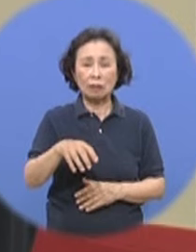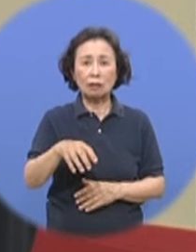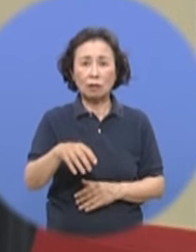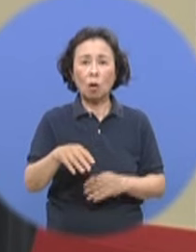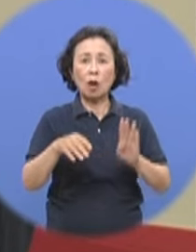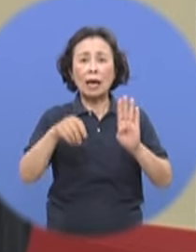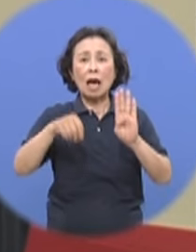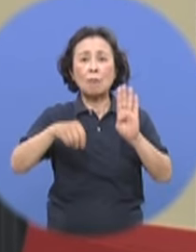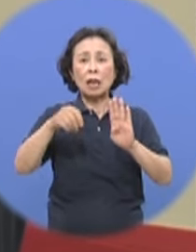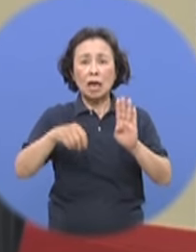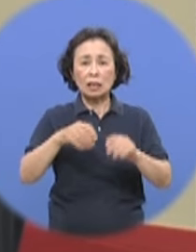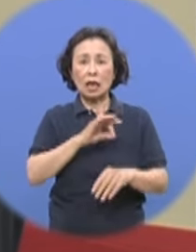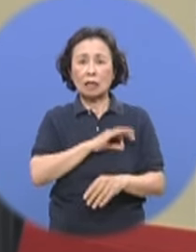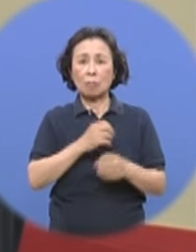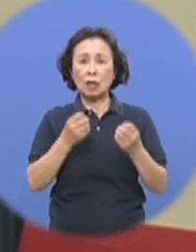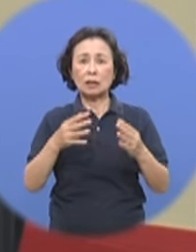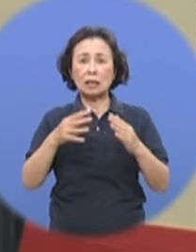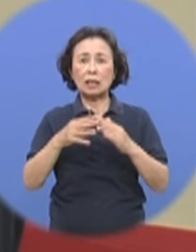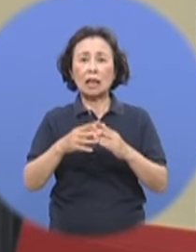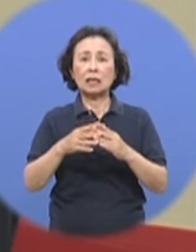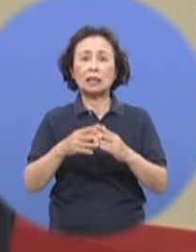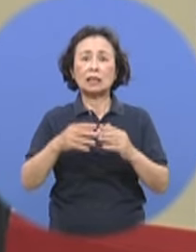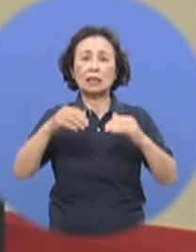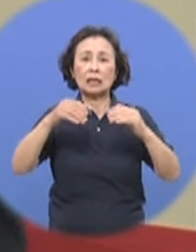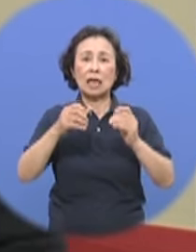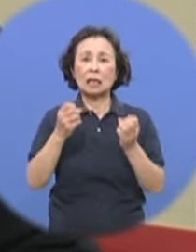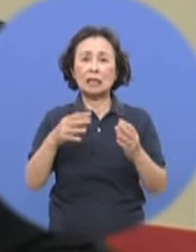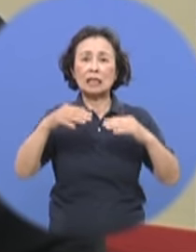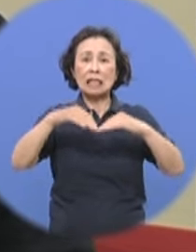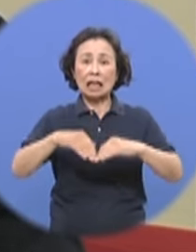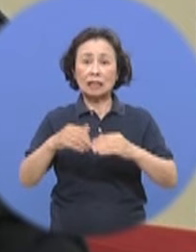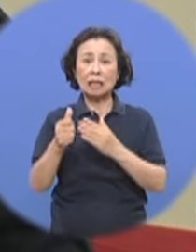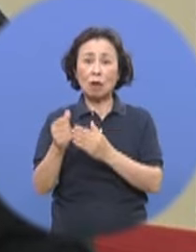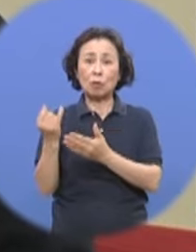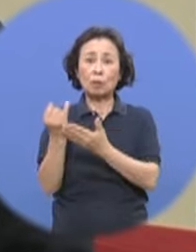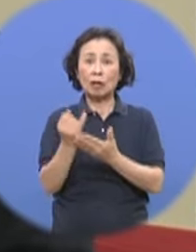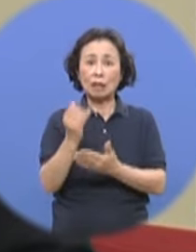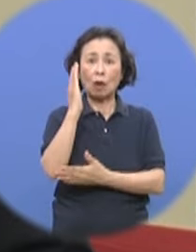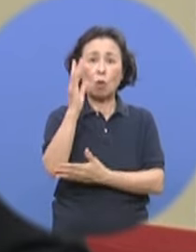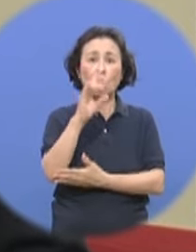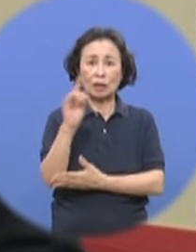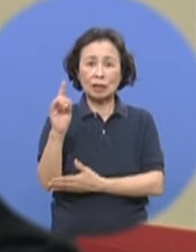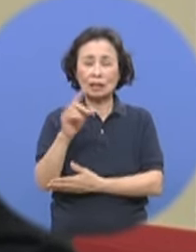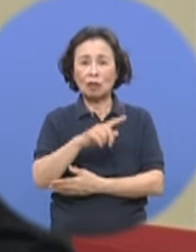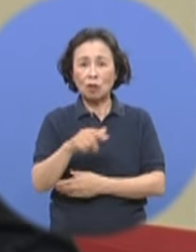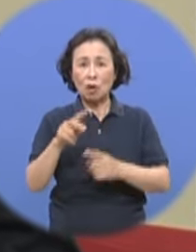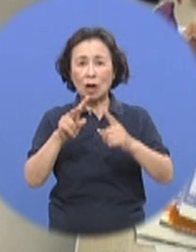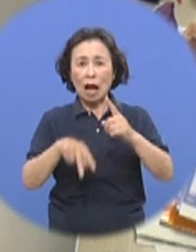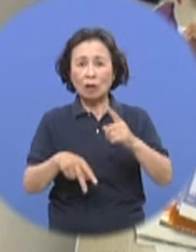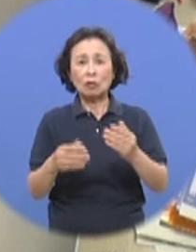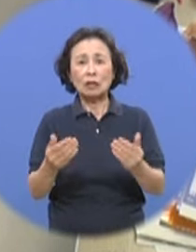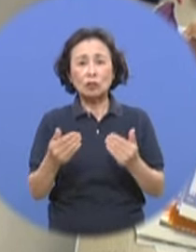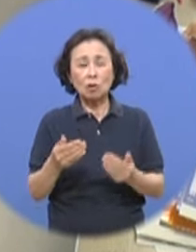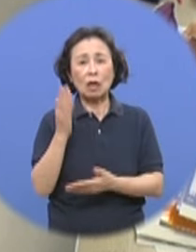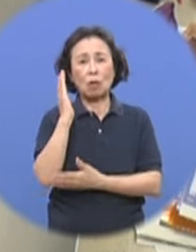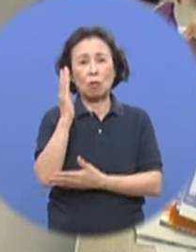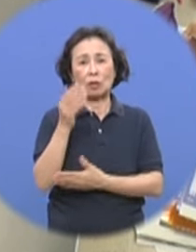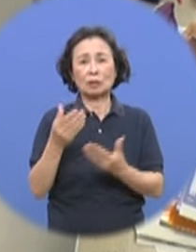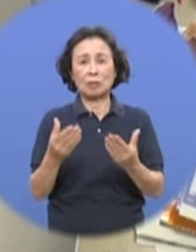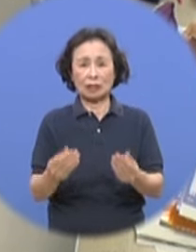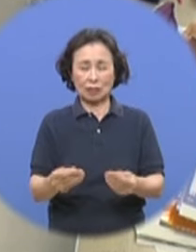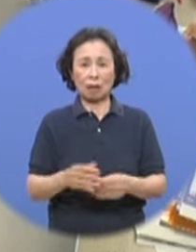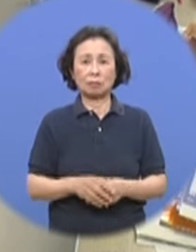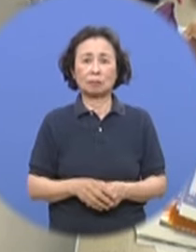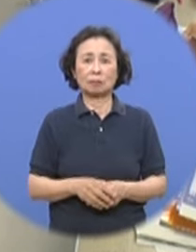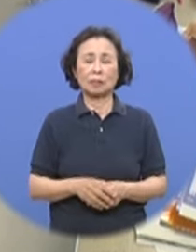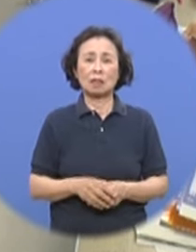師に迎え、介護保険制度についての講義が行われました。新谷さんは介護保険制度